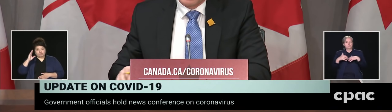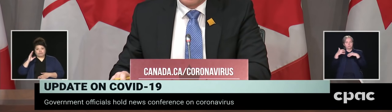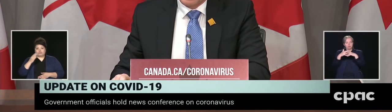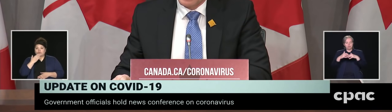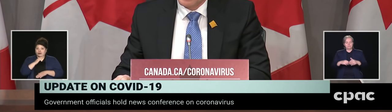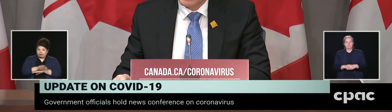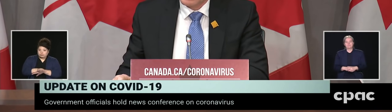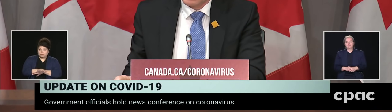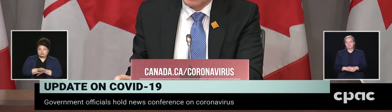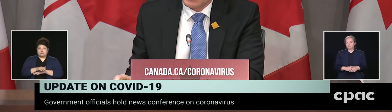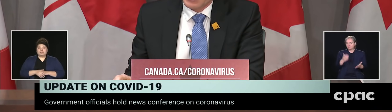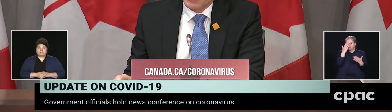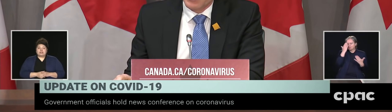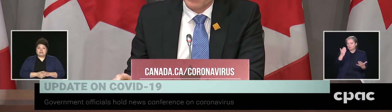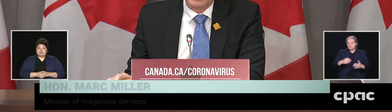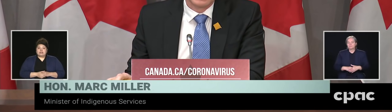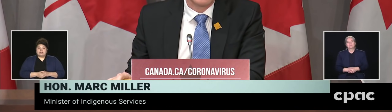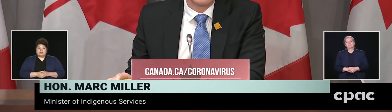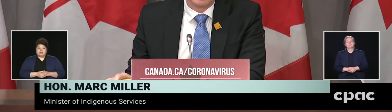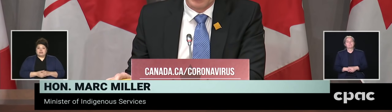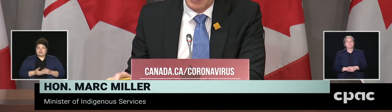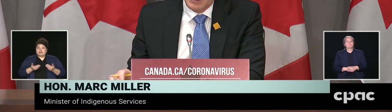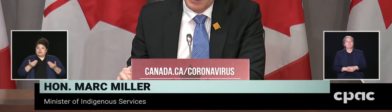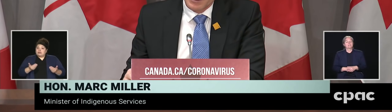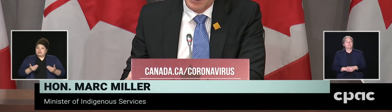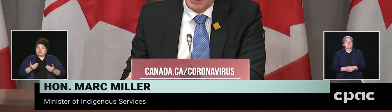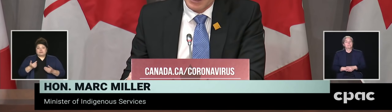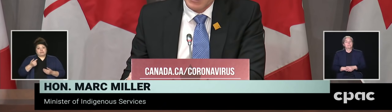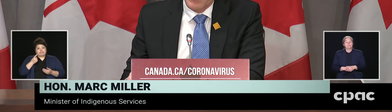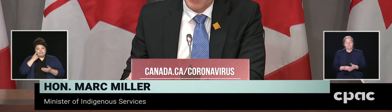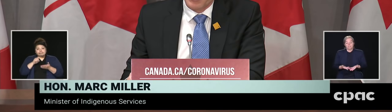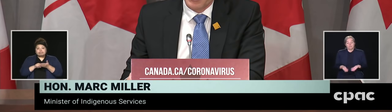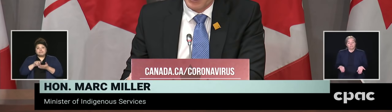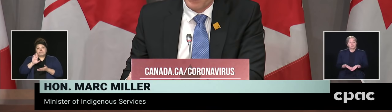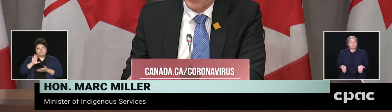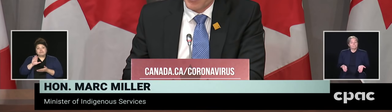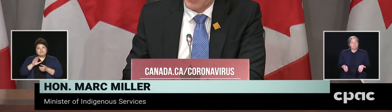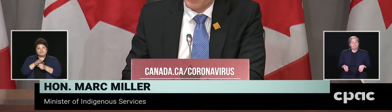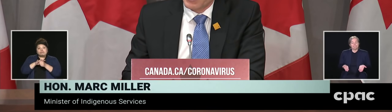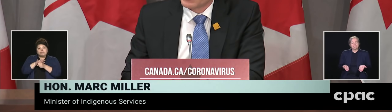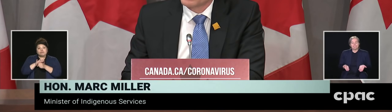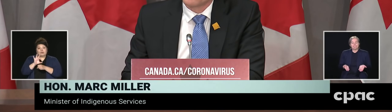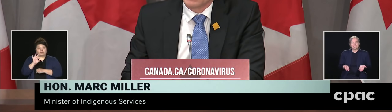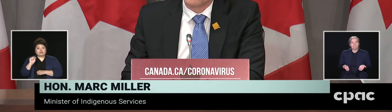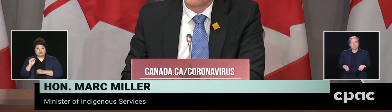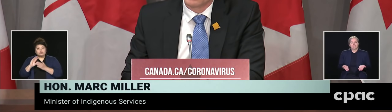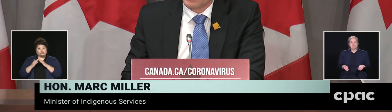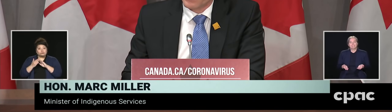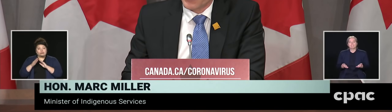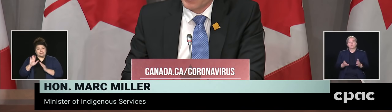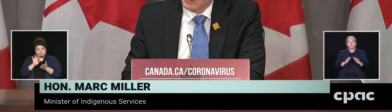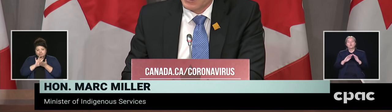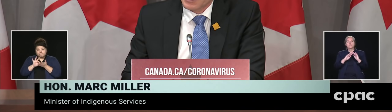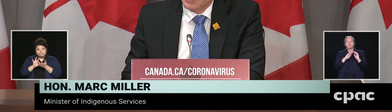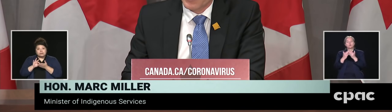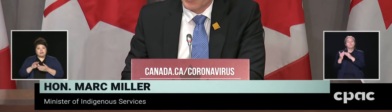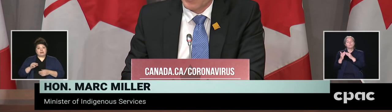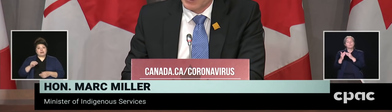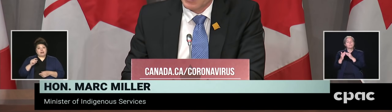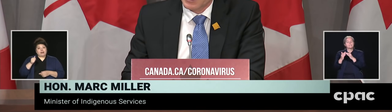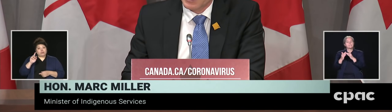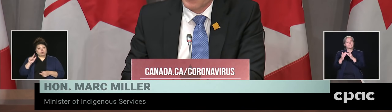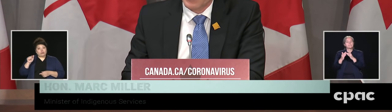have seen an increase in the case counts in First Nations communities. As of April 24th, there have been 95 confirmed cases